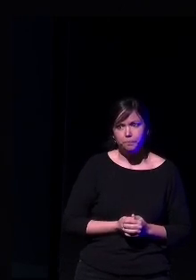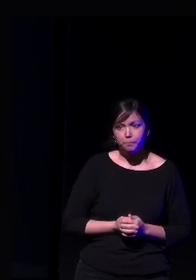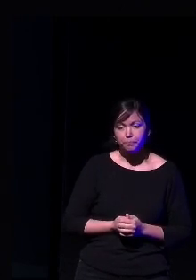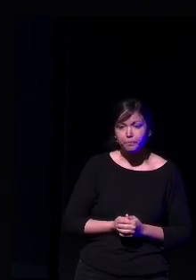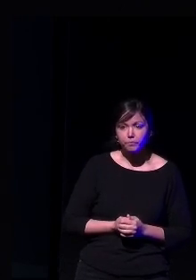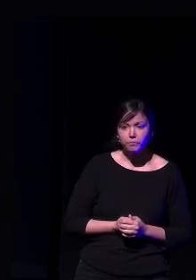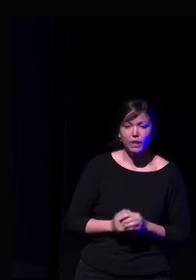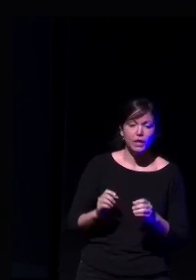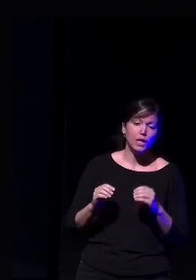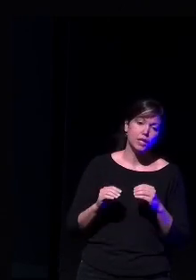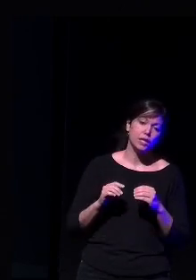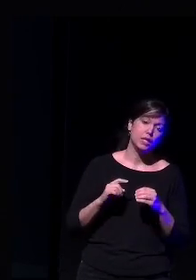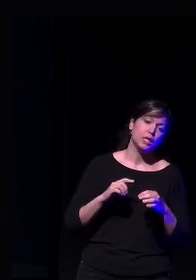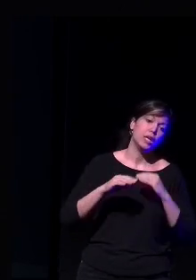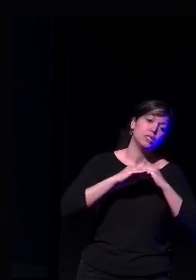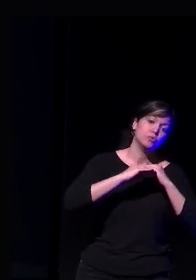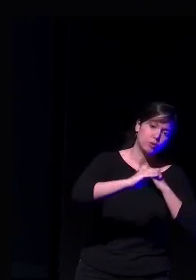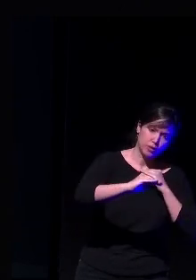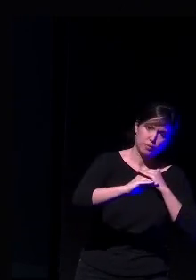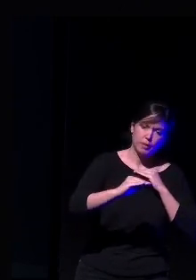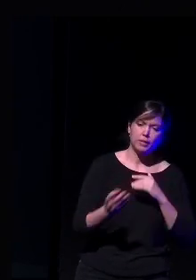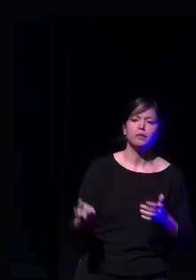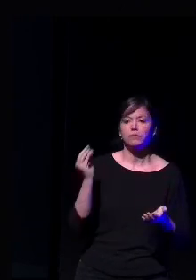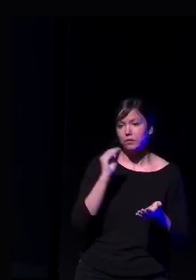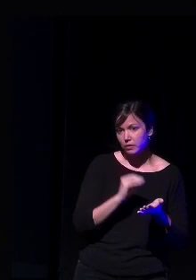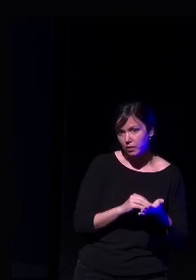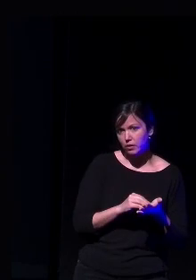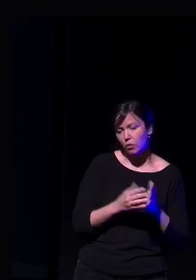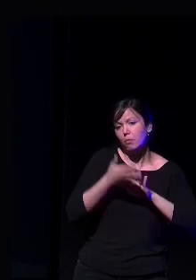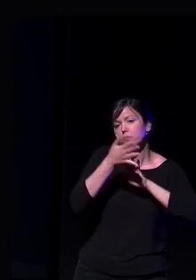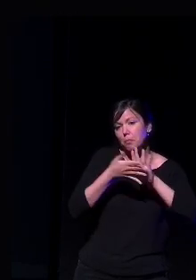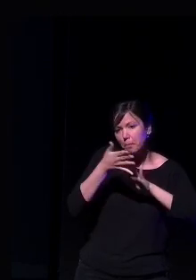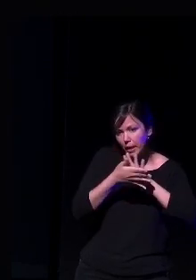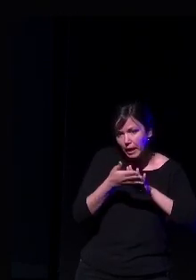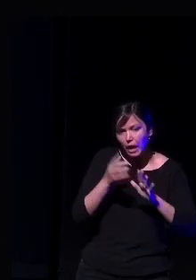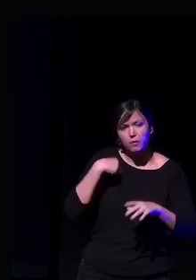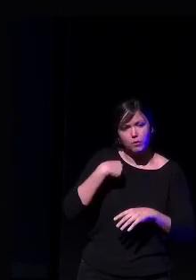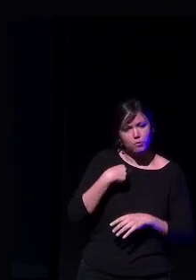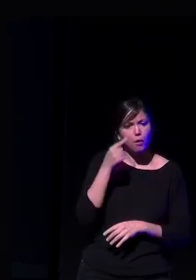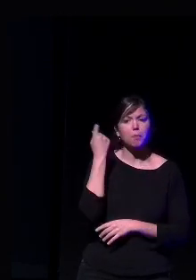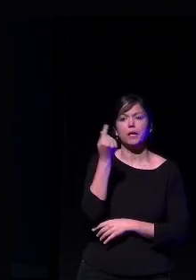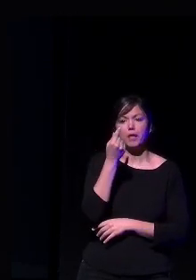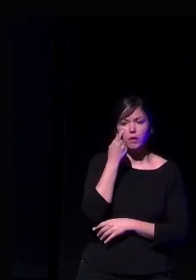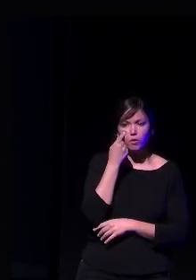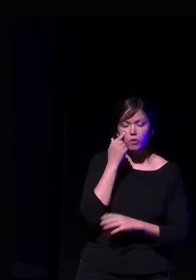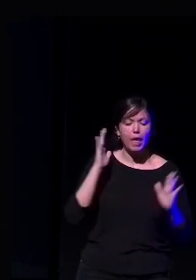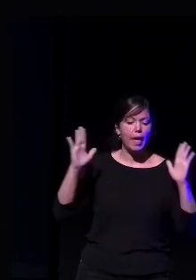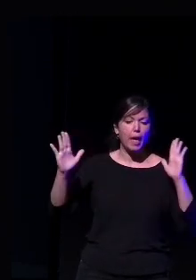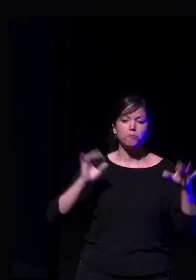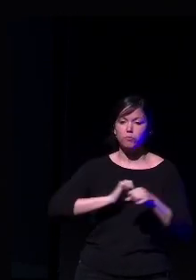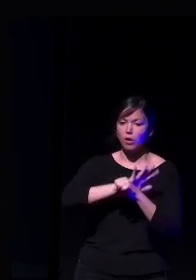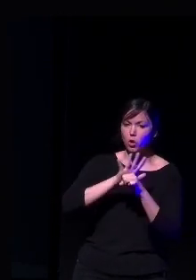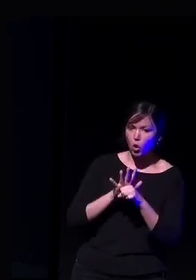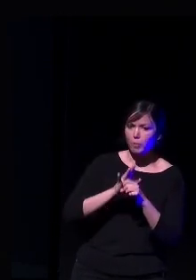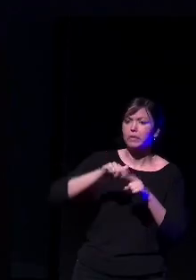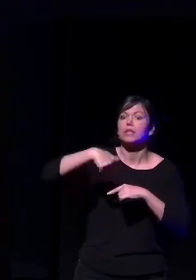La sostenibilitat també entra a Cal Enric últimament. Me n'adono en pandèmia, sobretot, i abans